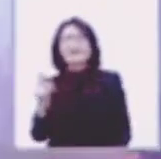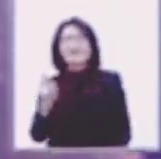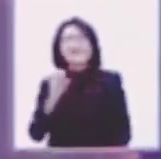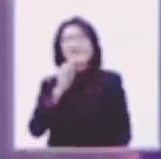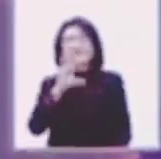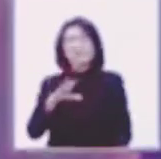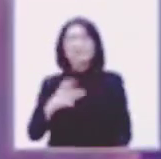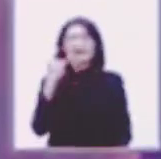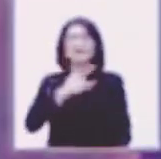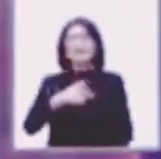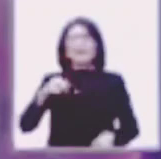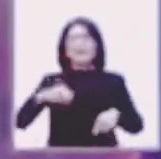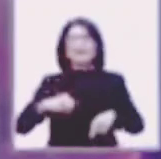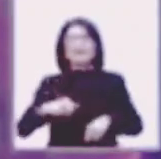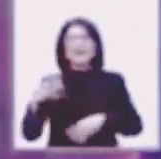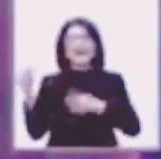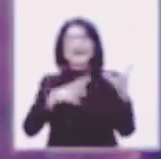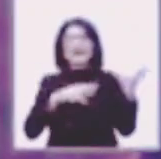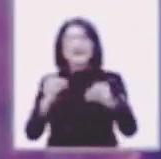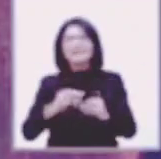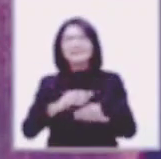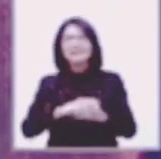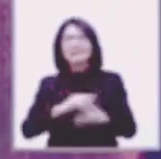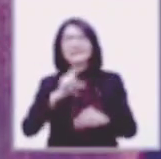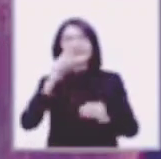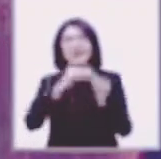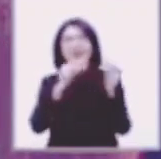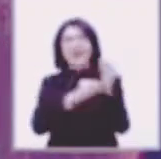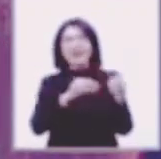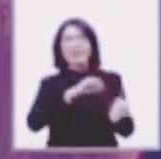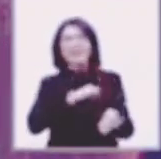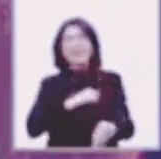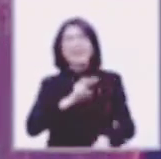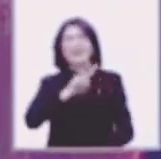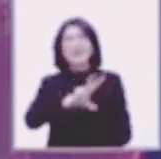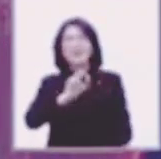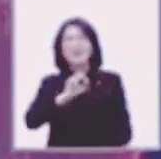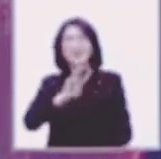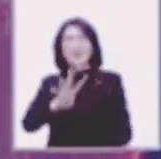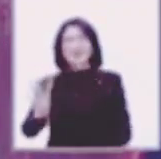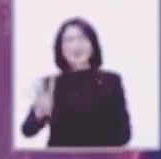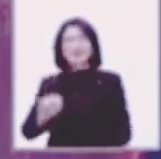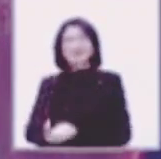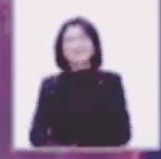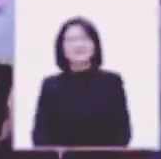itu tetap bersama kami di debat keempat calon wakil presiden pemilu tahun 2024.